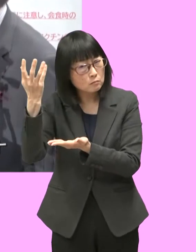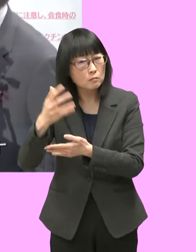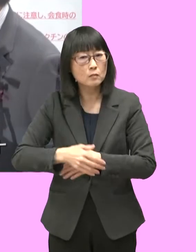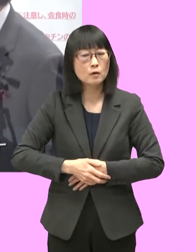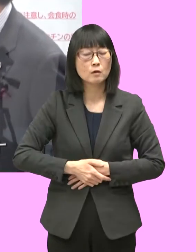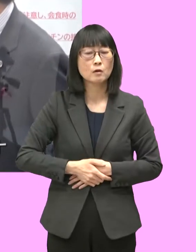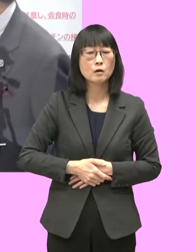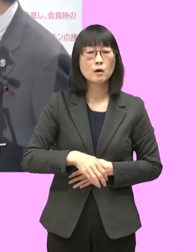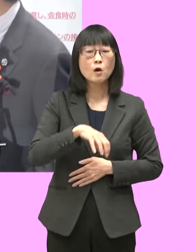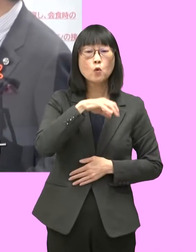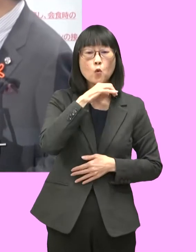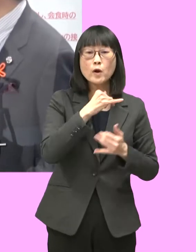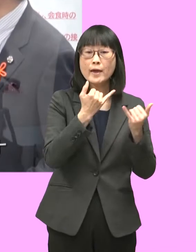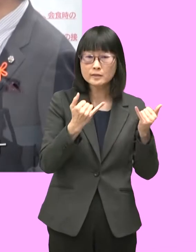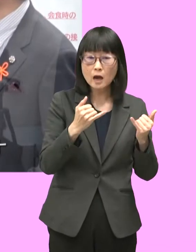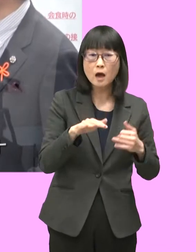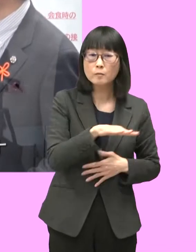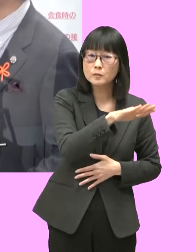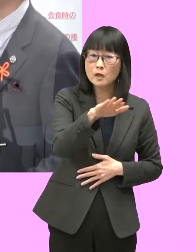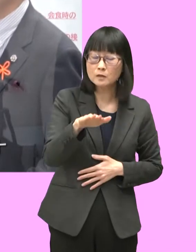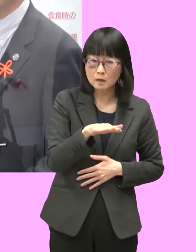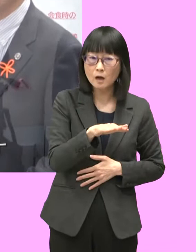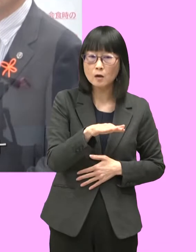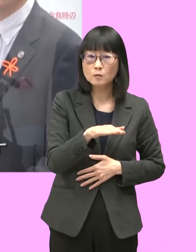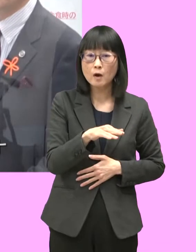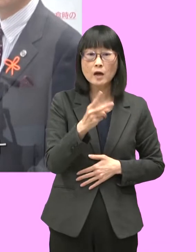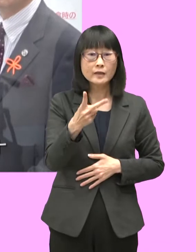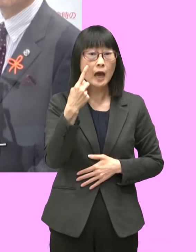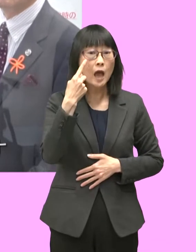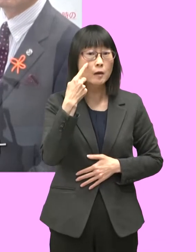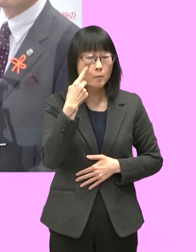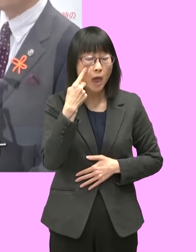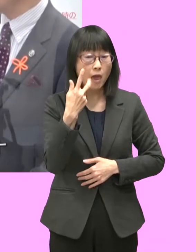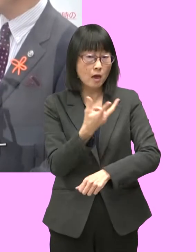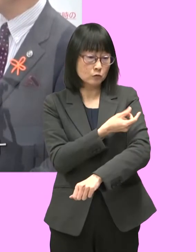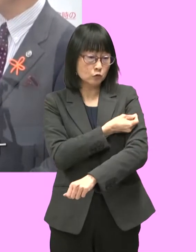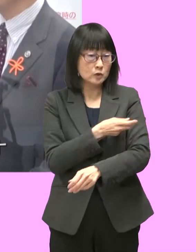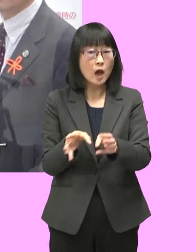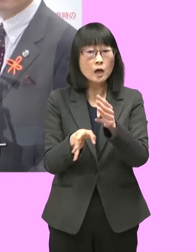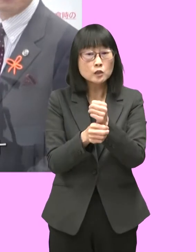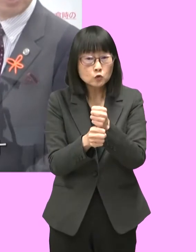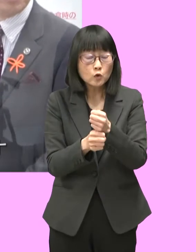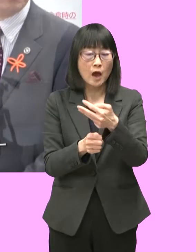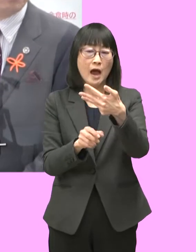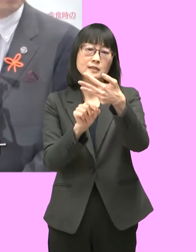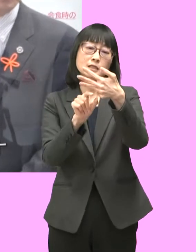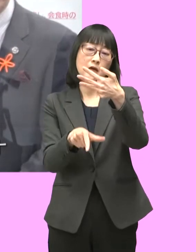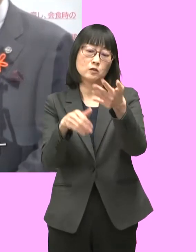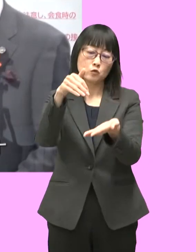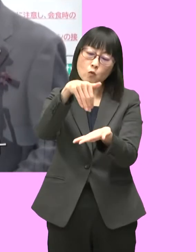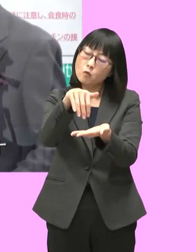8月以降に2回目終わった方はですね、ちょっとその後ど